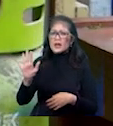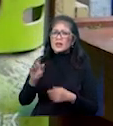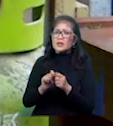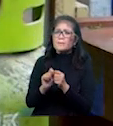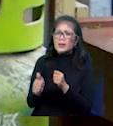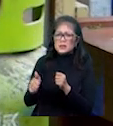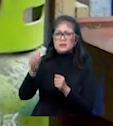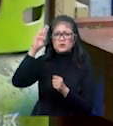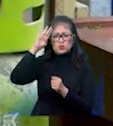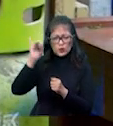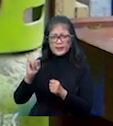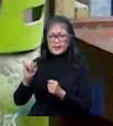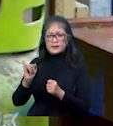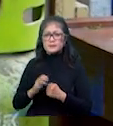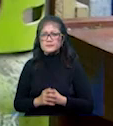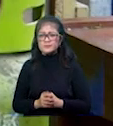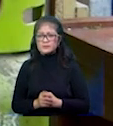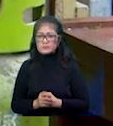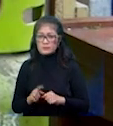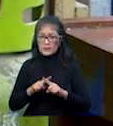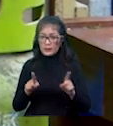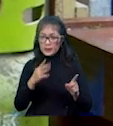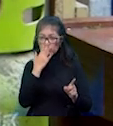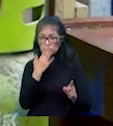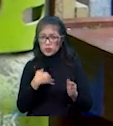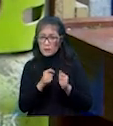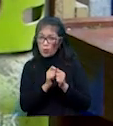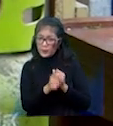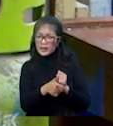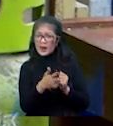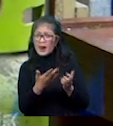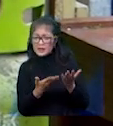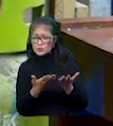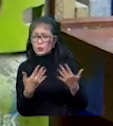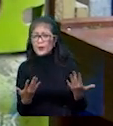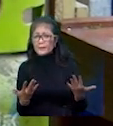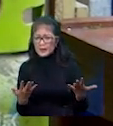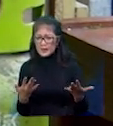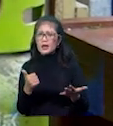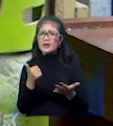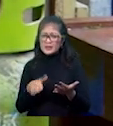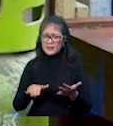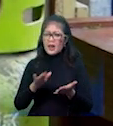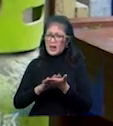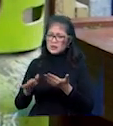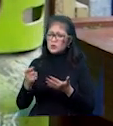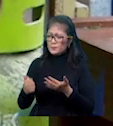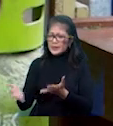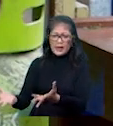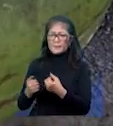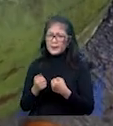dipersulit ya Tapi selama ini Kalau ibu beli gimana di sini langsung beli atau kayak gimana langsung beli dapet ini kosong satu